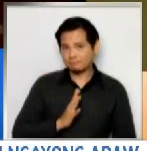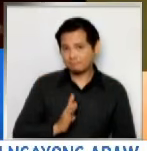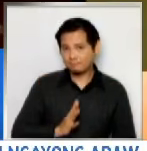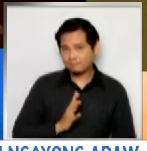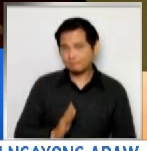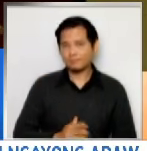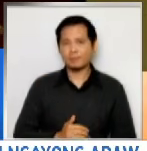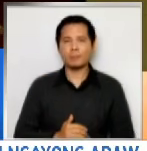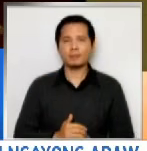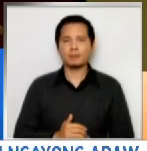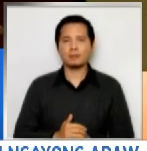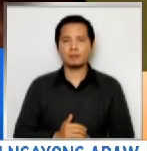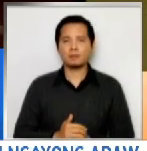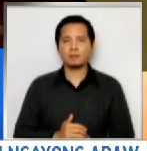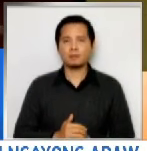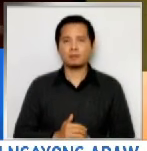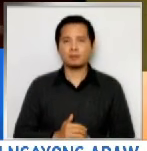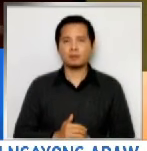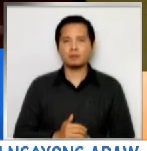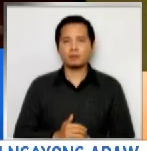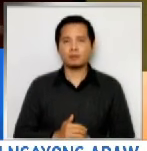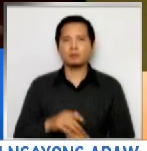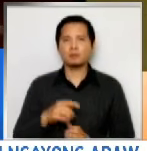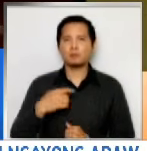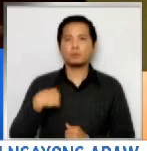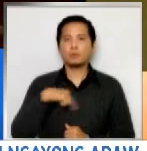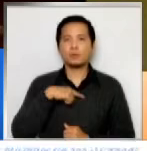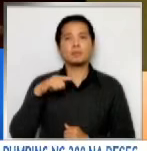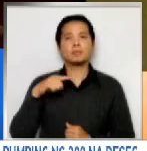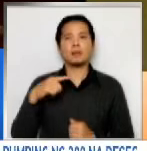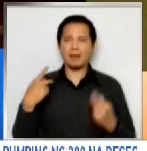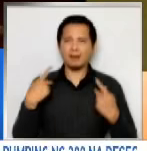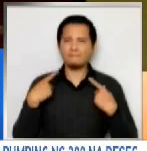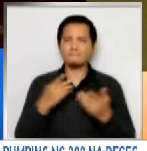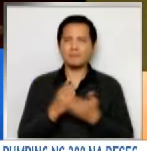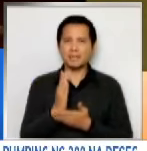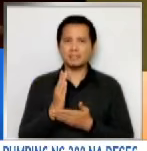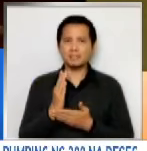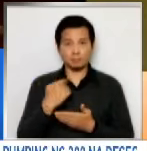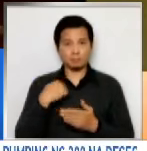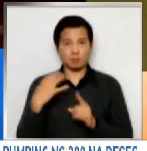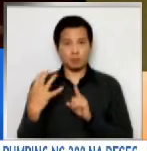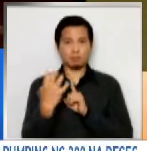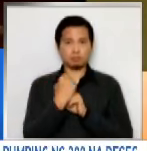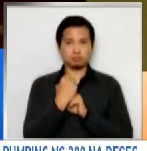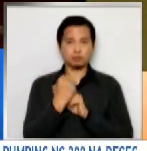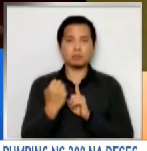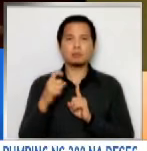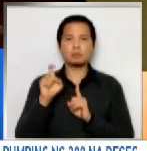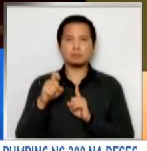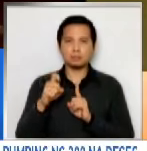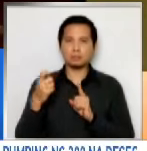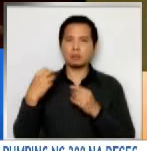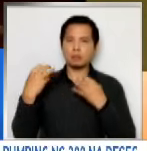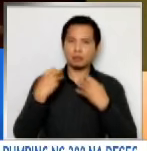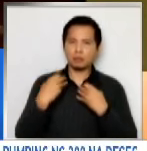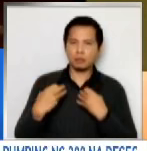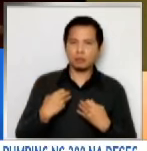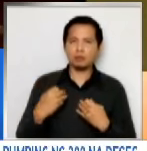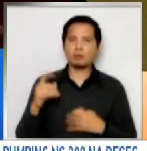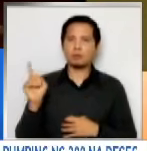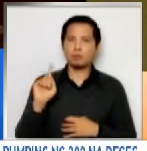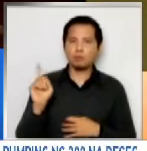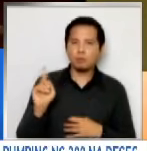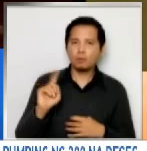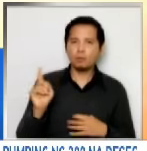nating na meron pa rin tayong mga karapatan. Pag tayo naaresto, kailangan tayong abisuhan kung ano ang kasalanan, ma-inform